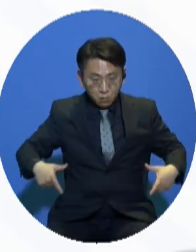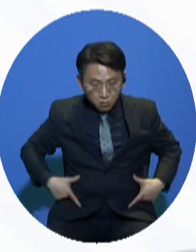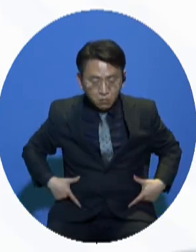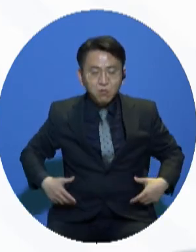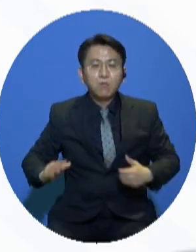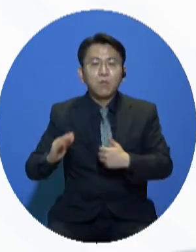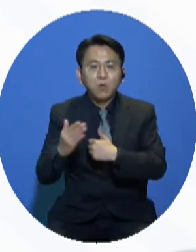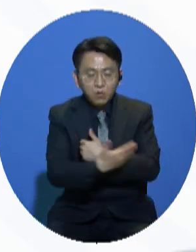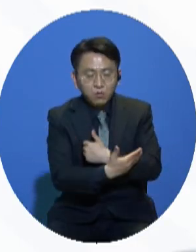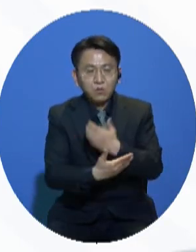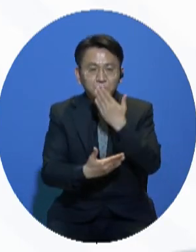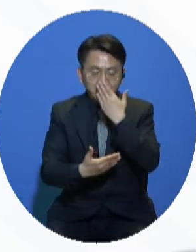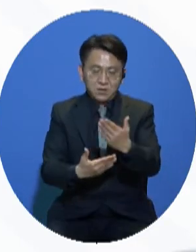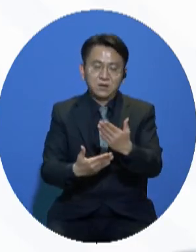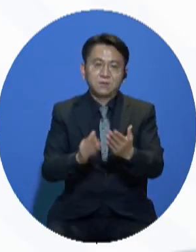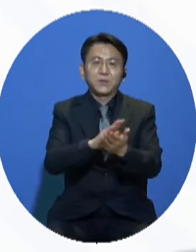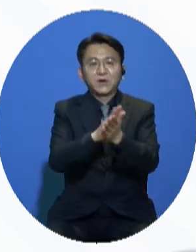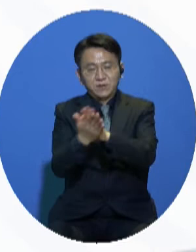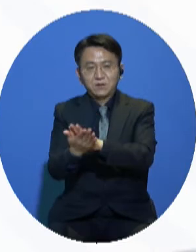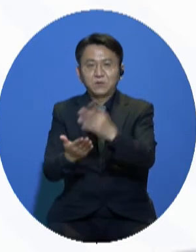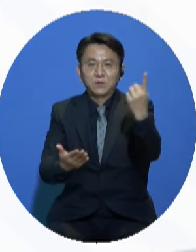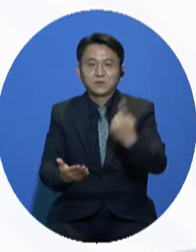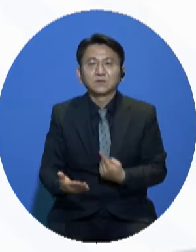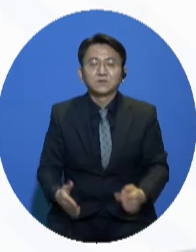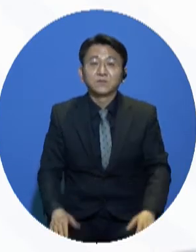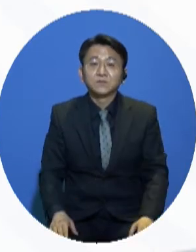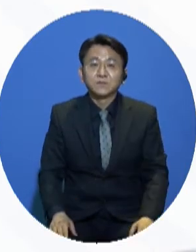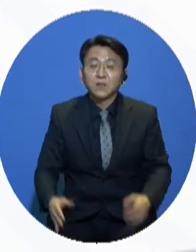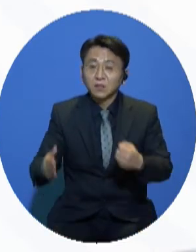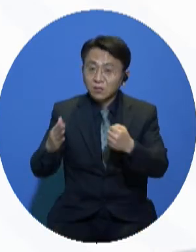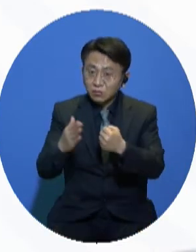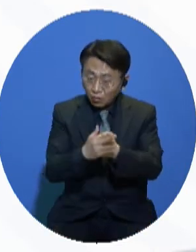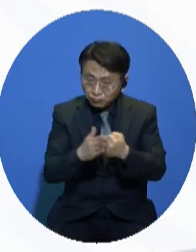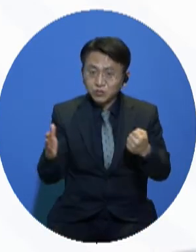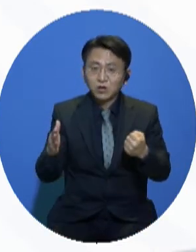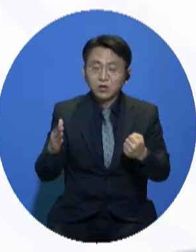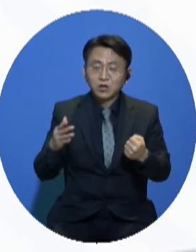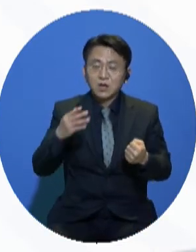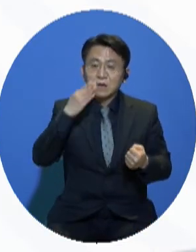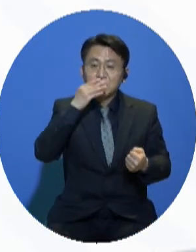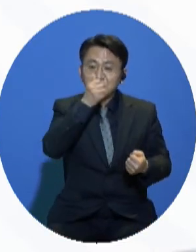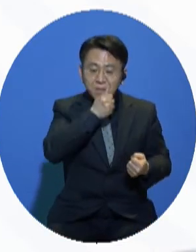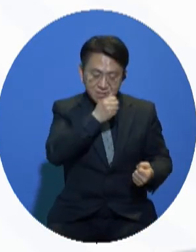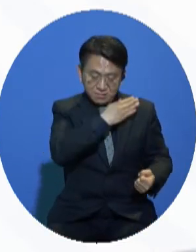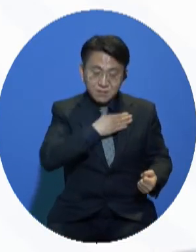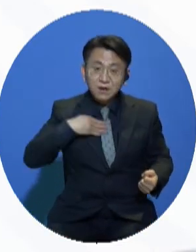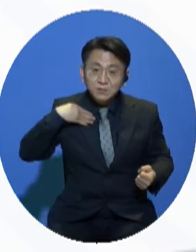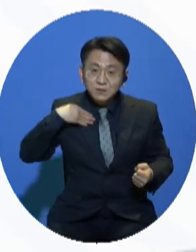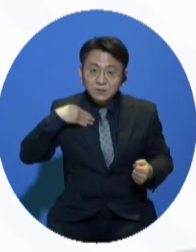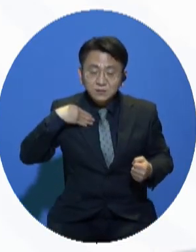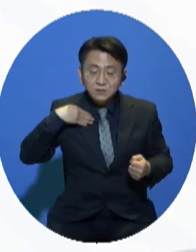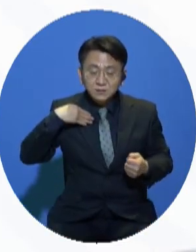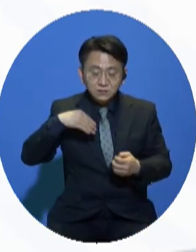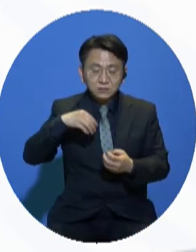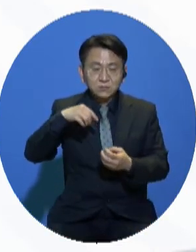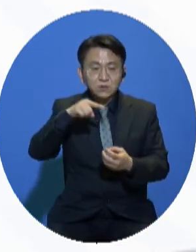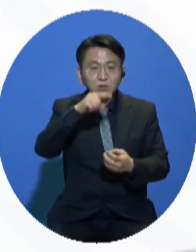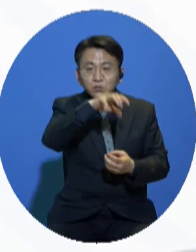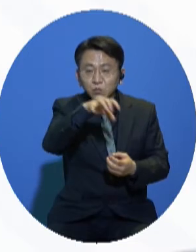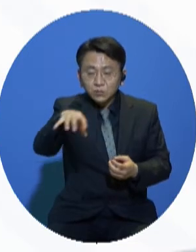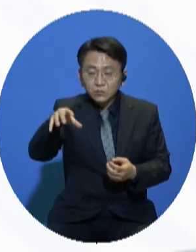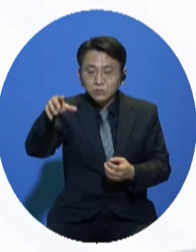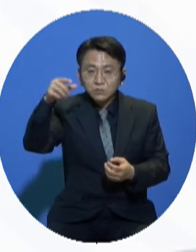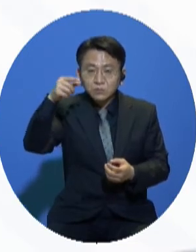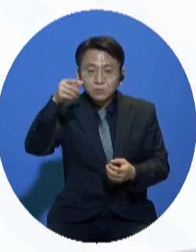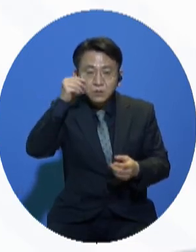있는 변화를 가져왔습니다. 그렇기 때문에 이 반다비의 이러한 대회 유산을 어느 곳에든 느낄 수